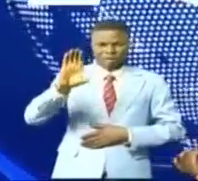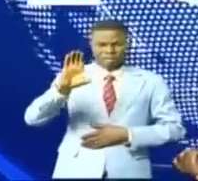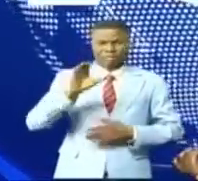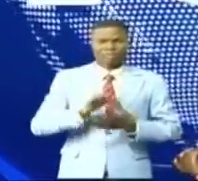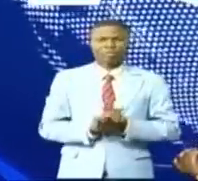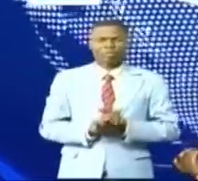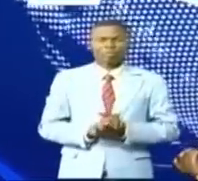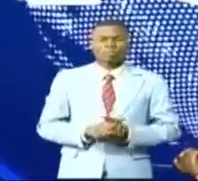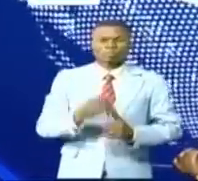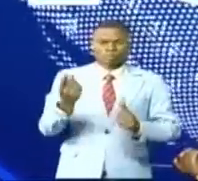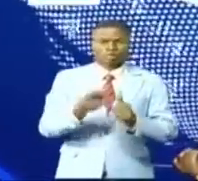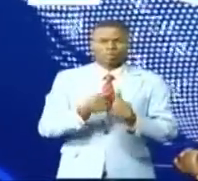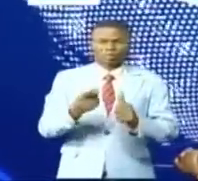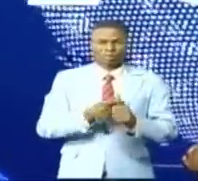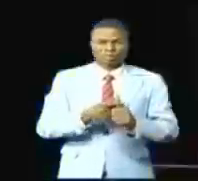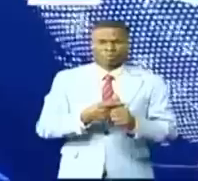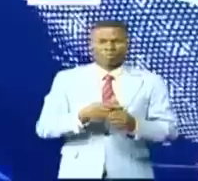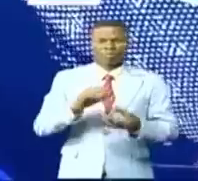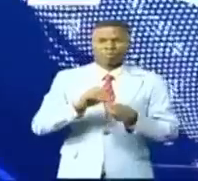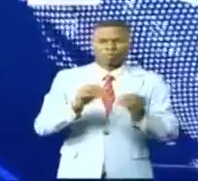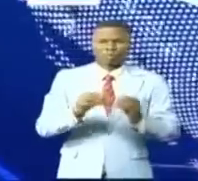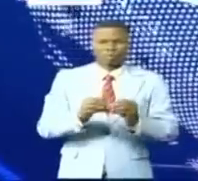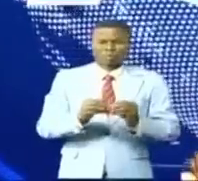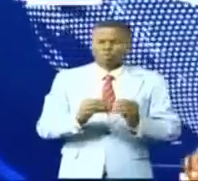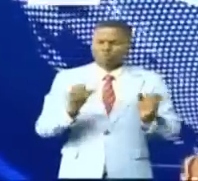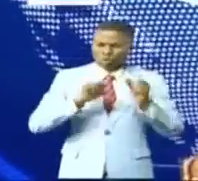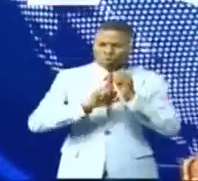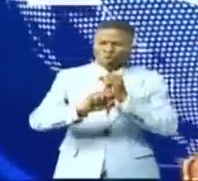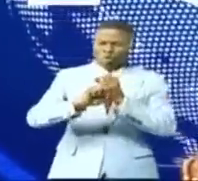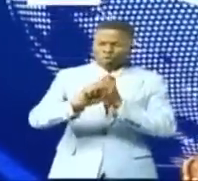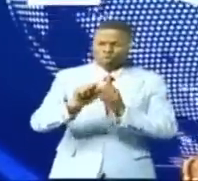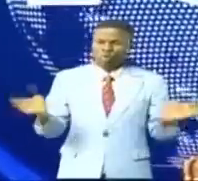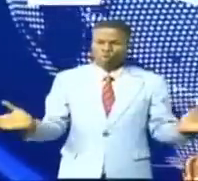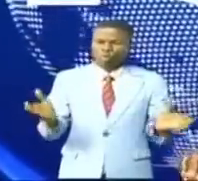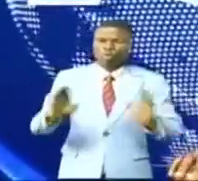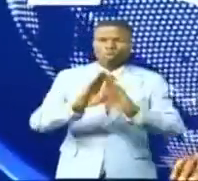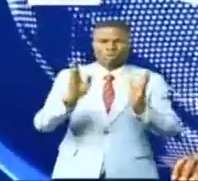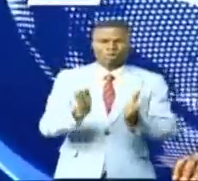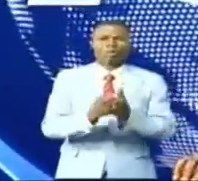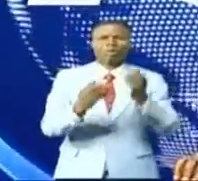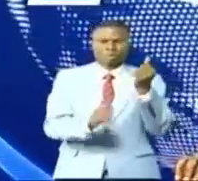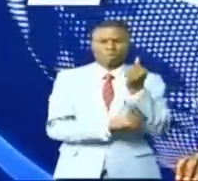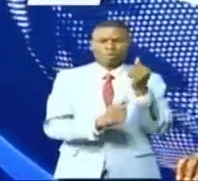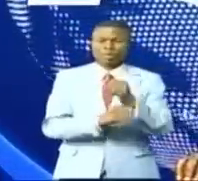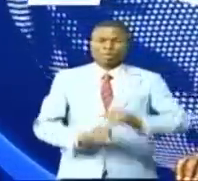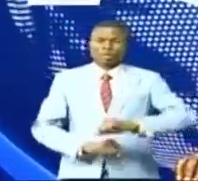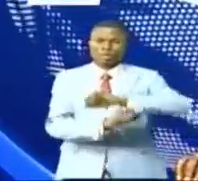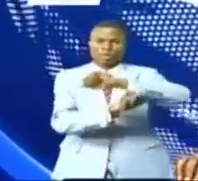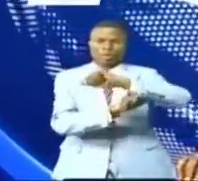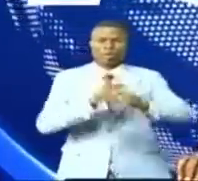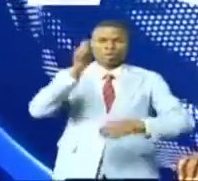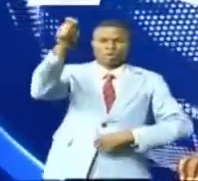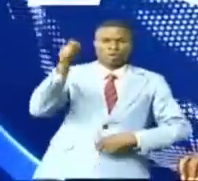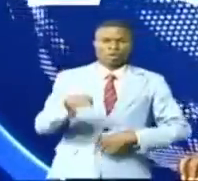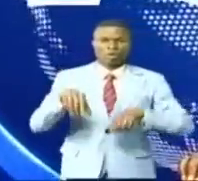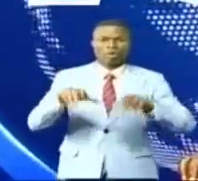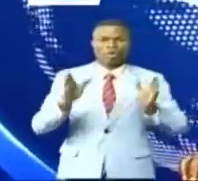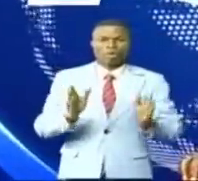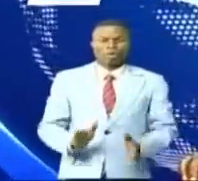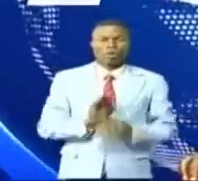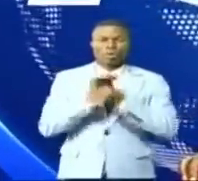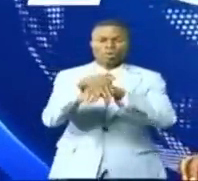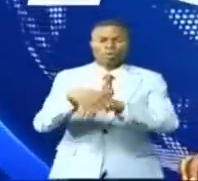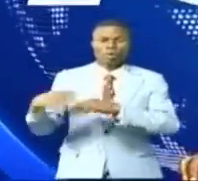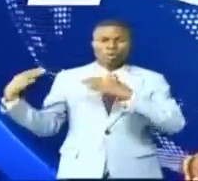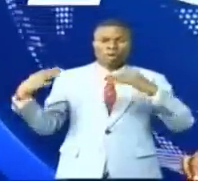Il faut une ligne, il faut une mobilisation pour de tous pour soutenir les soldats congolais engagés au